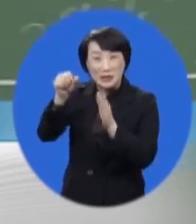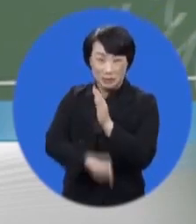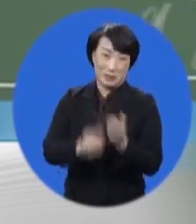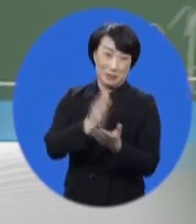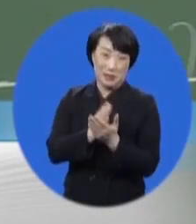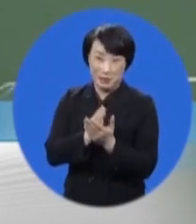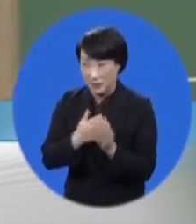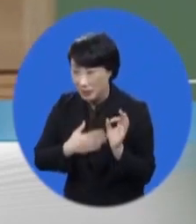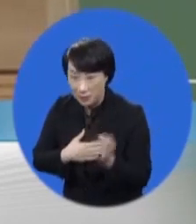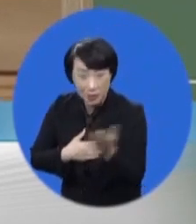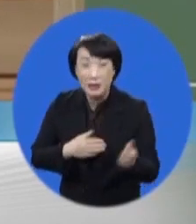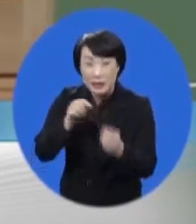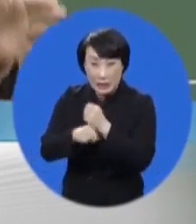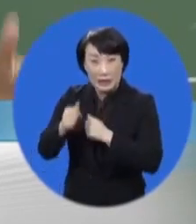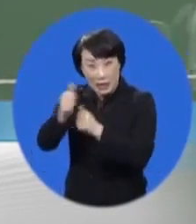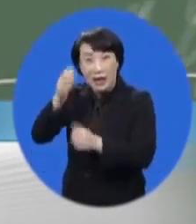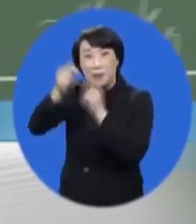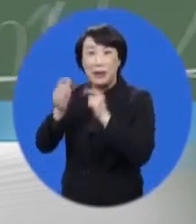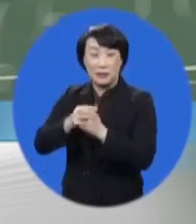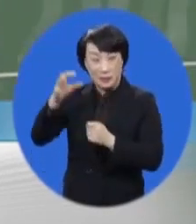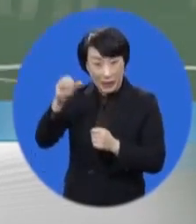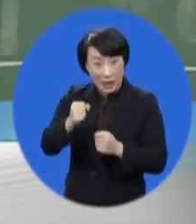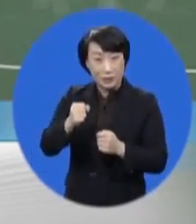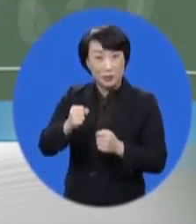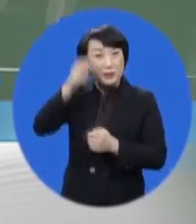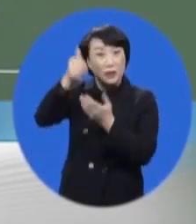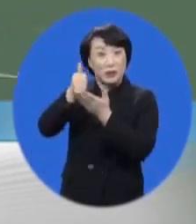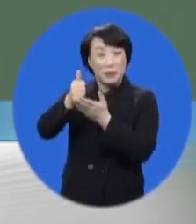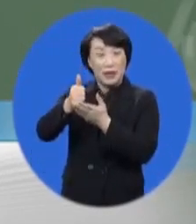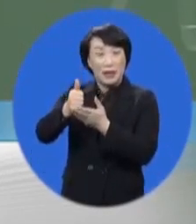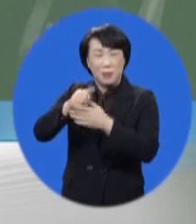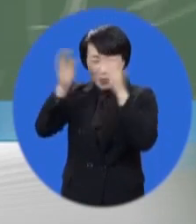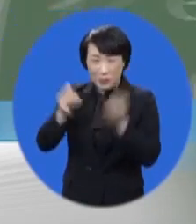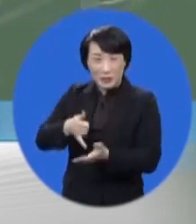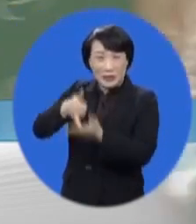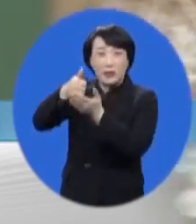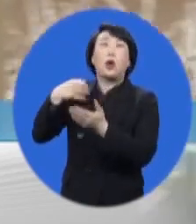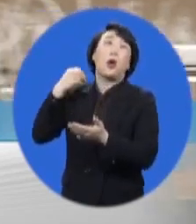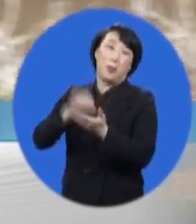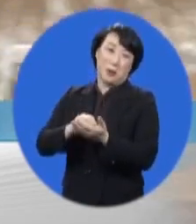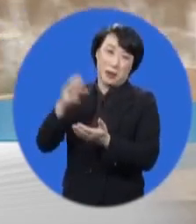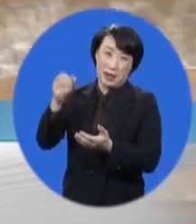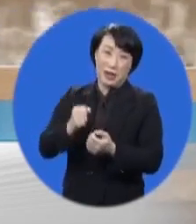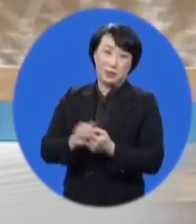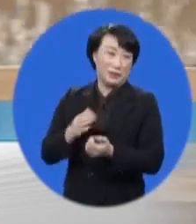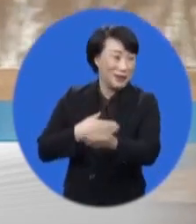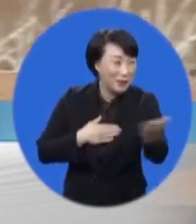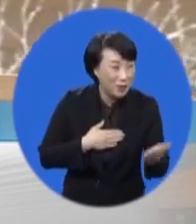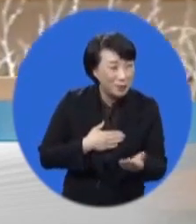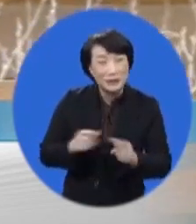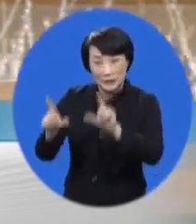실패하지 말고 진리 따라 말씀으로 성령의 전인격적인 회복으로